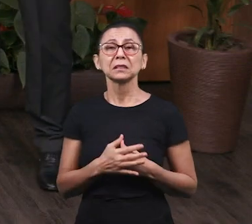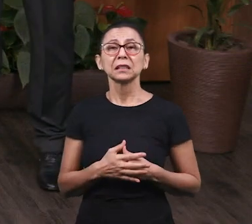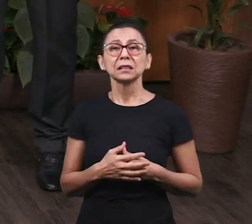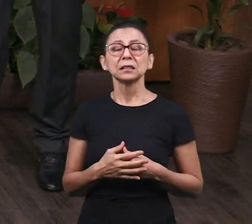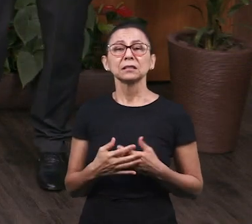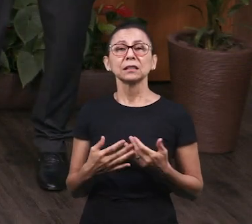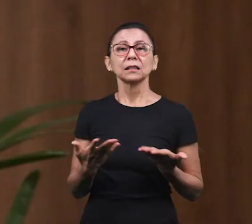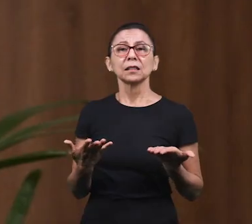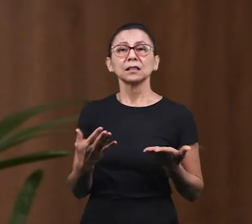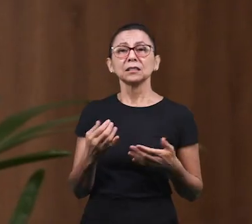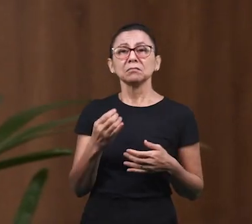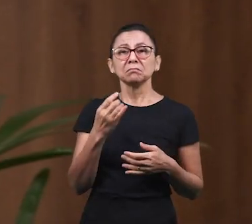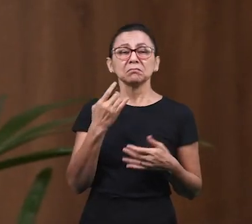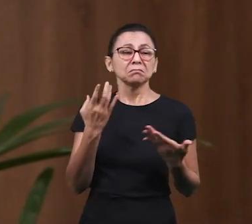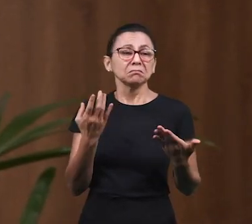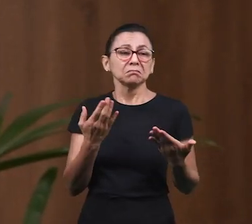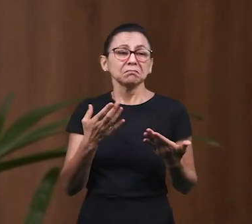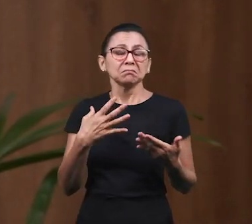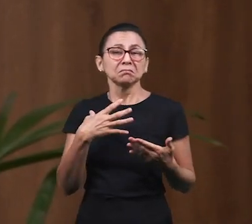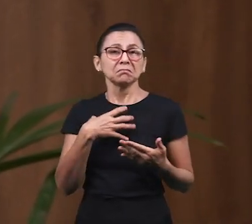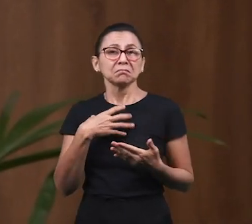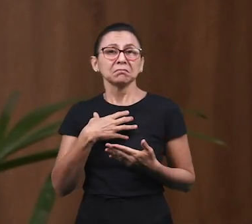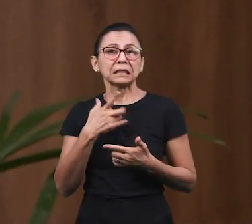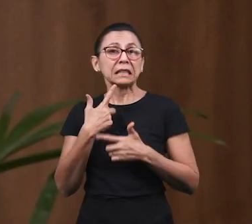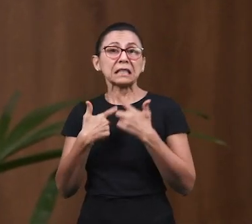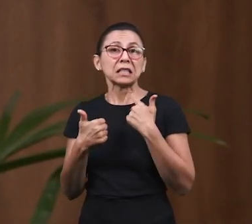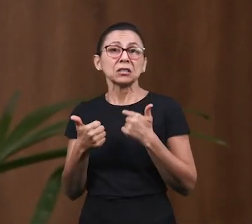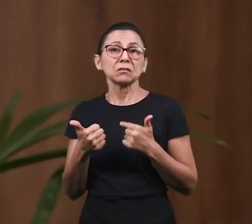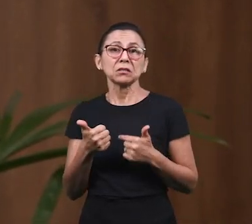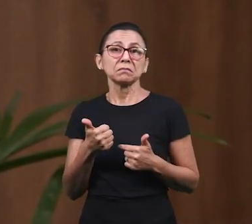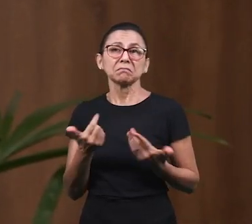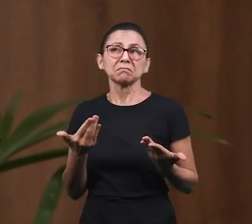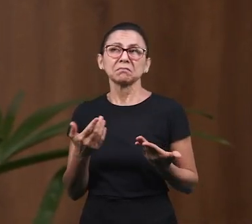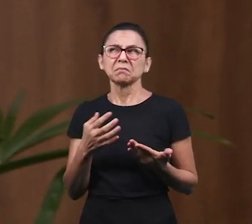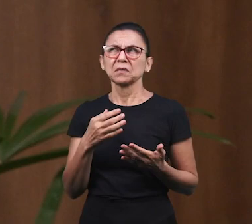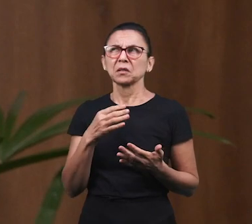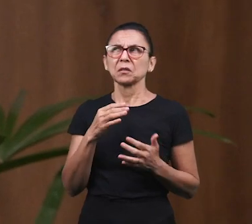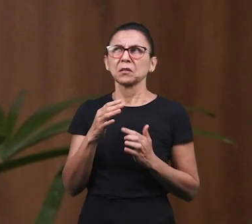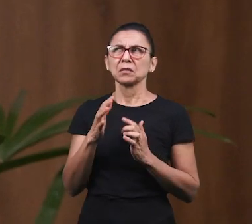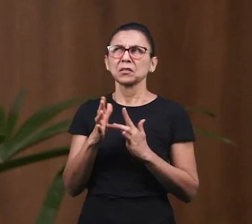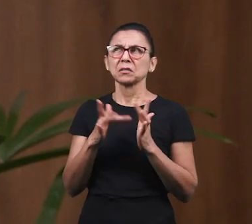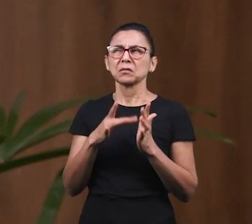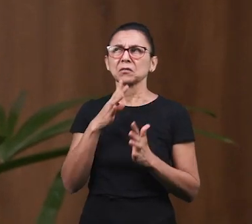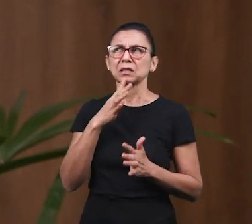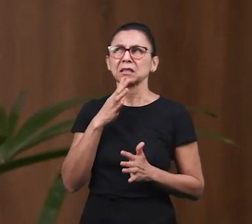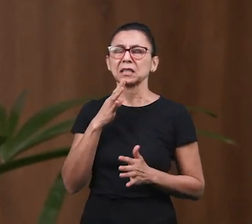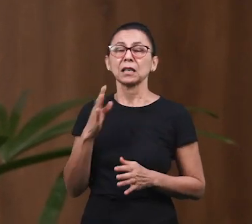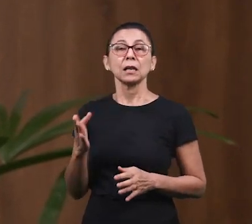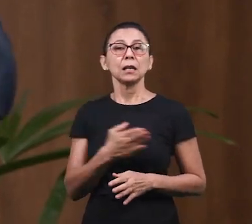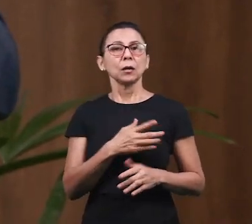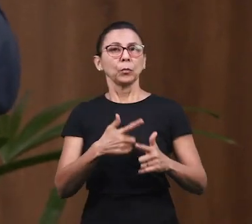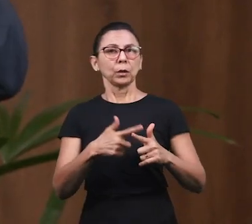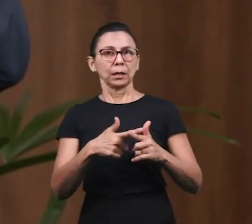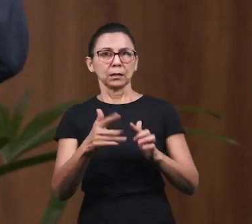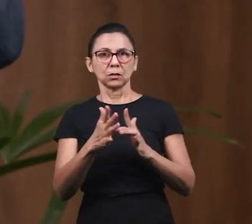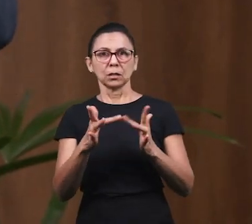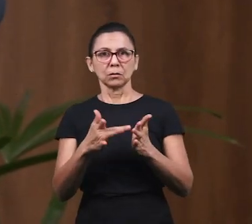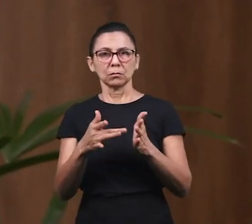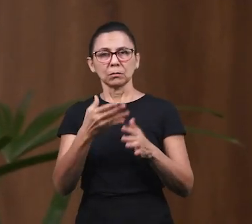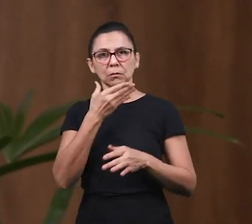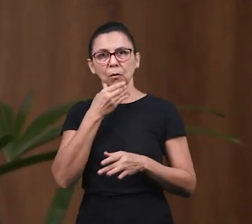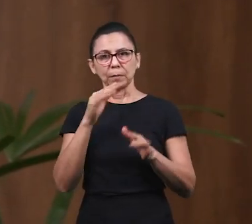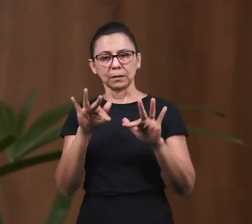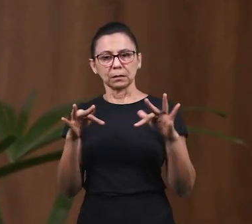aucun point d'attraction dans le Seigneur Jésus. Même pourquoi le Seigneur Jésus était un homme simple, fils d'un